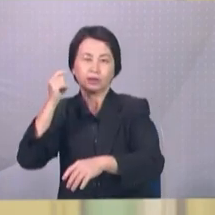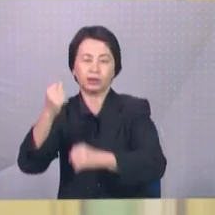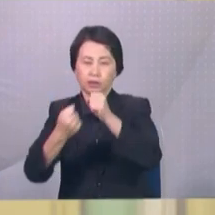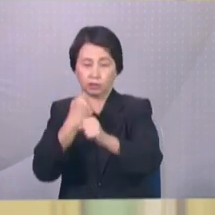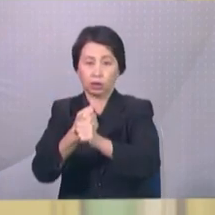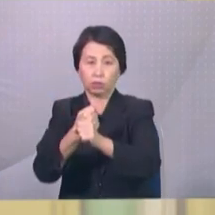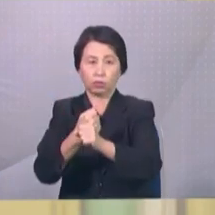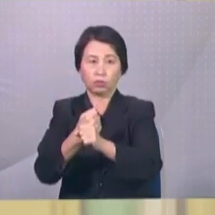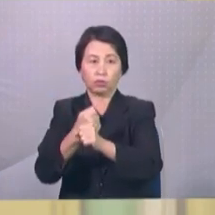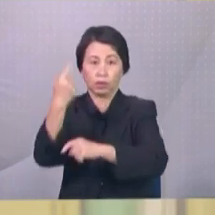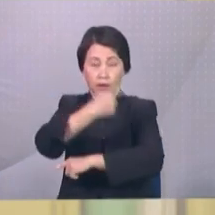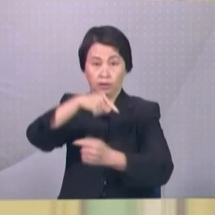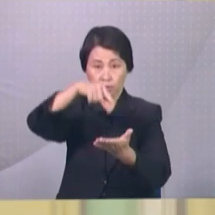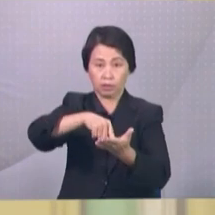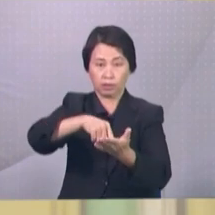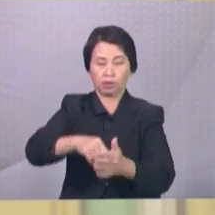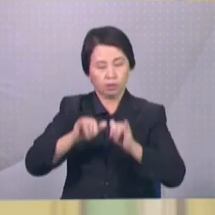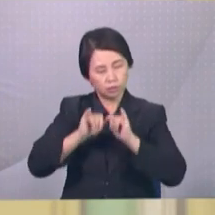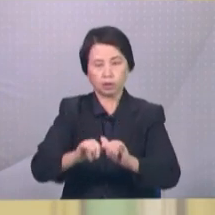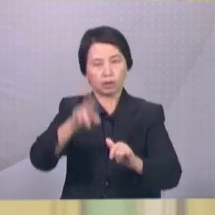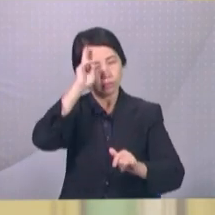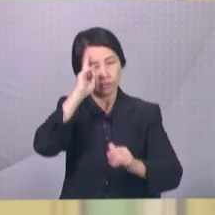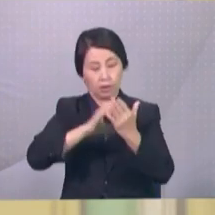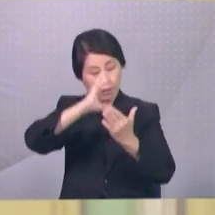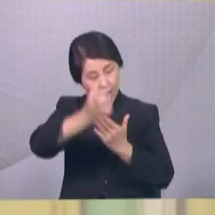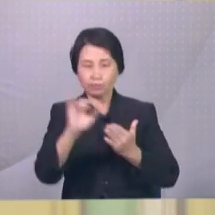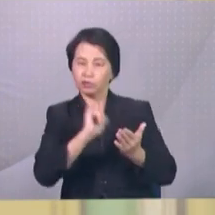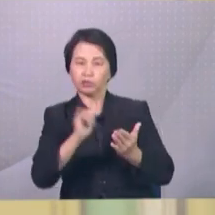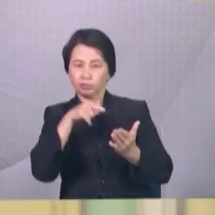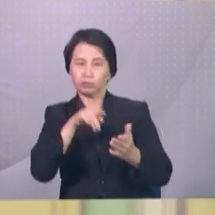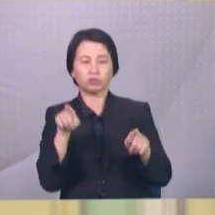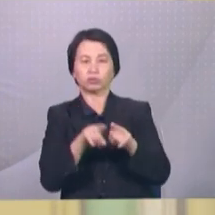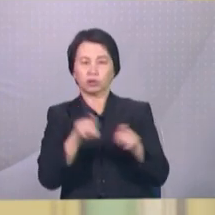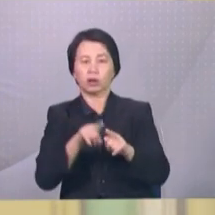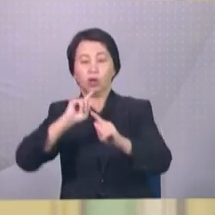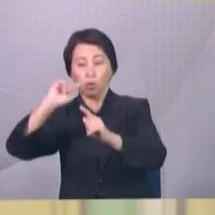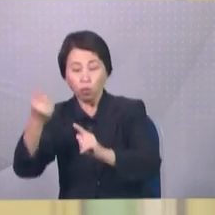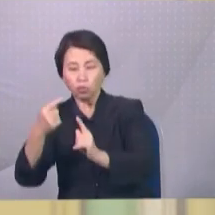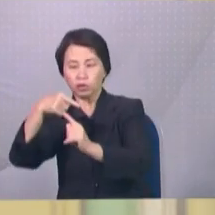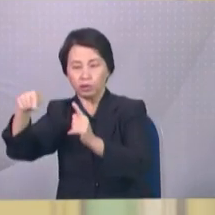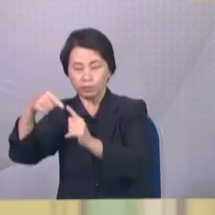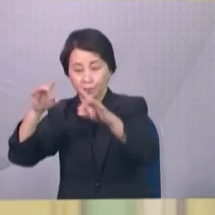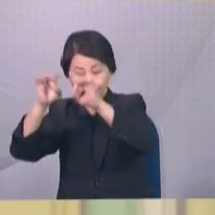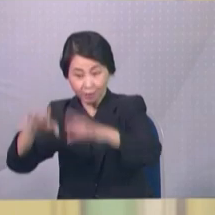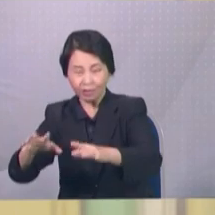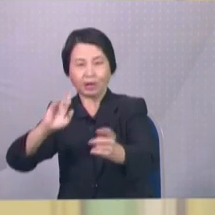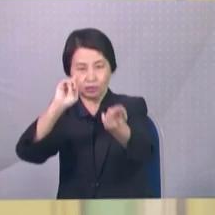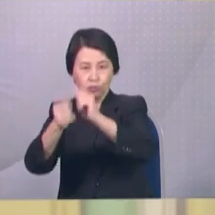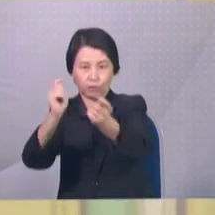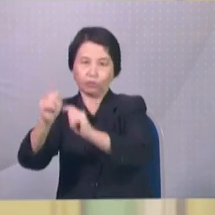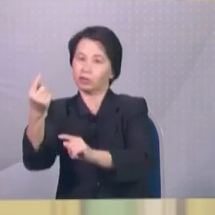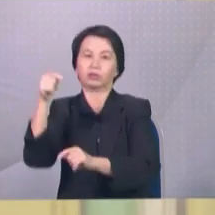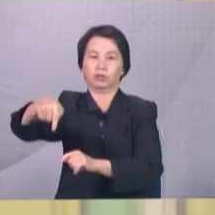ada pada hari ini ya, kekal seperti mana sedia kala sehinggalah kita maklumkan jika terdapat sebarang